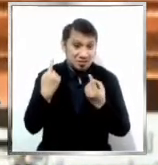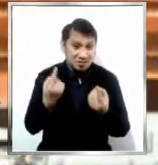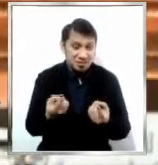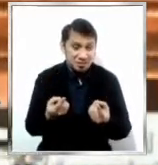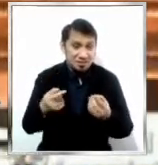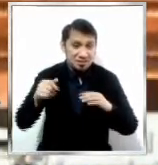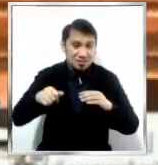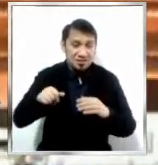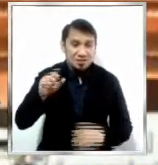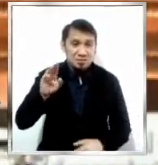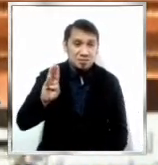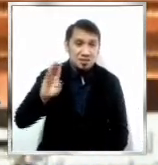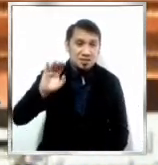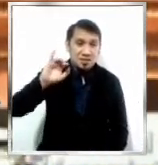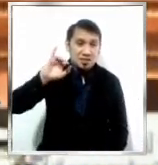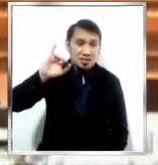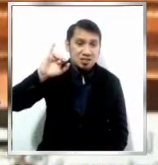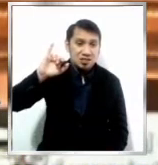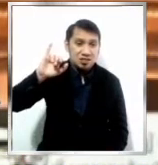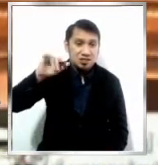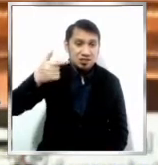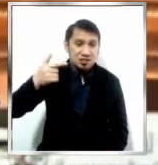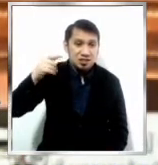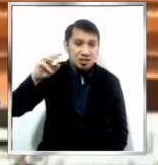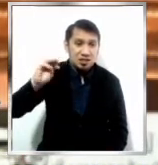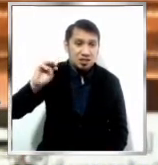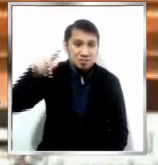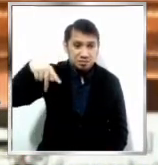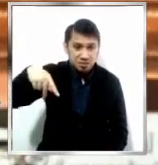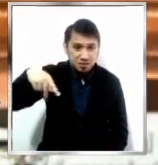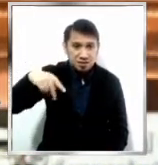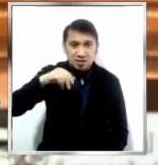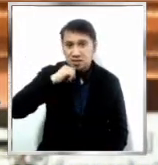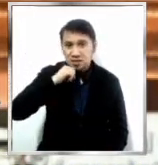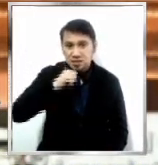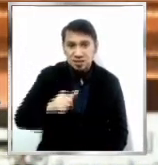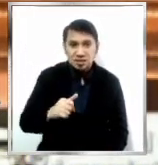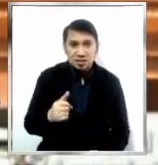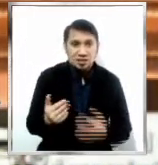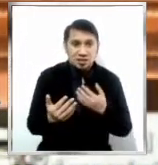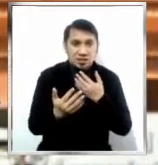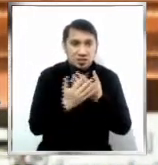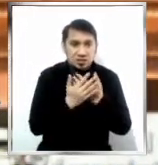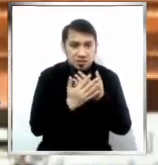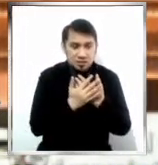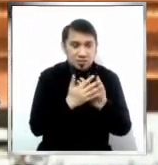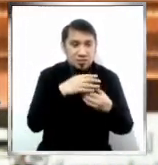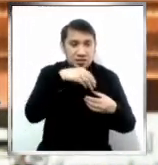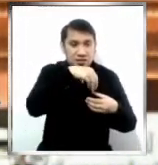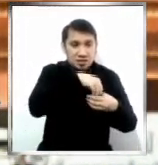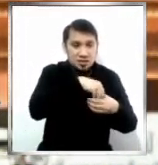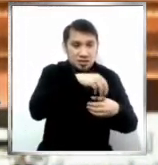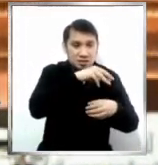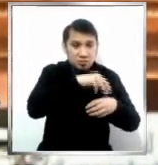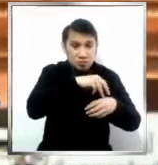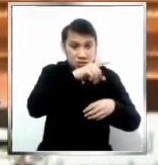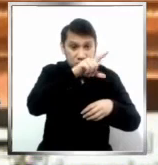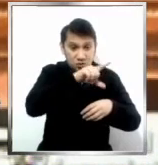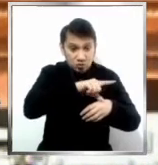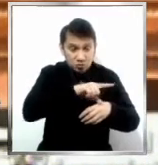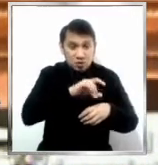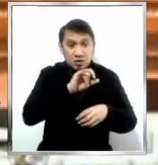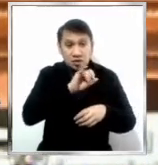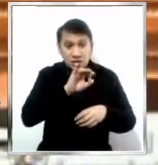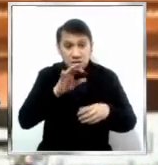ka. Hindi ka makakulong sa munting lupa. Ngayon, kung matapos